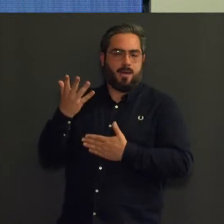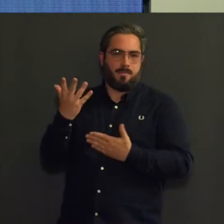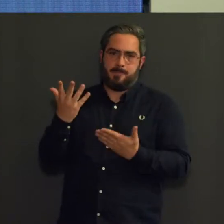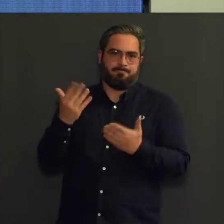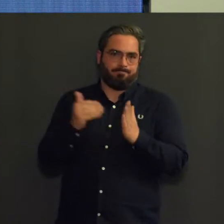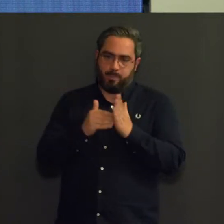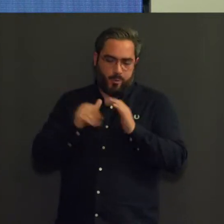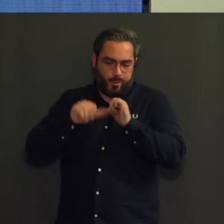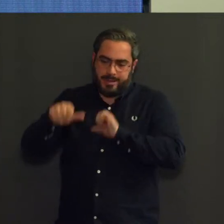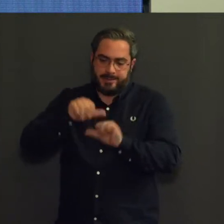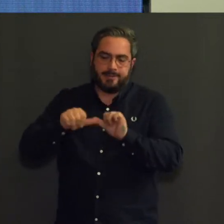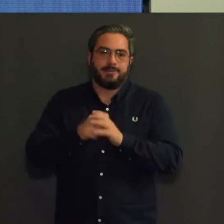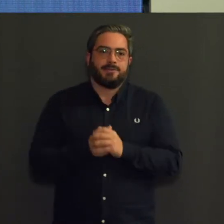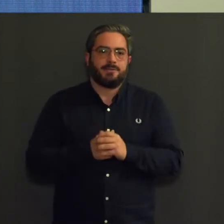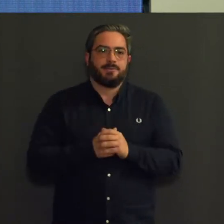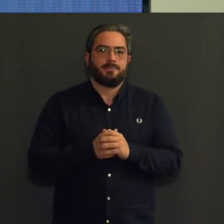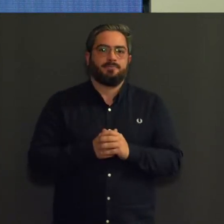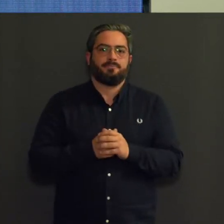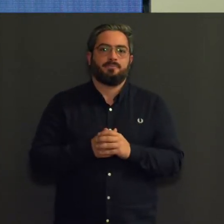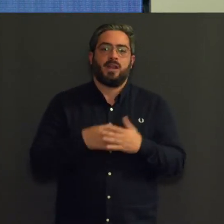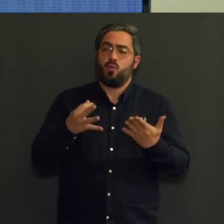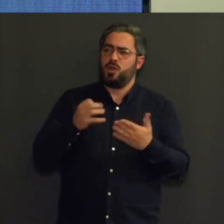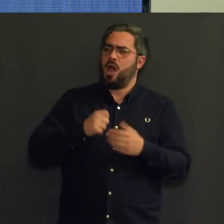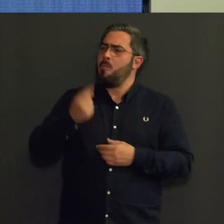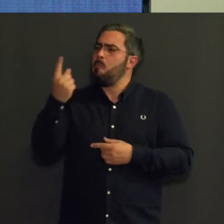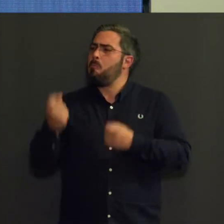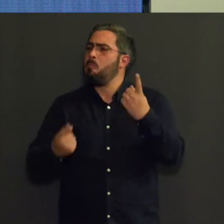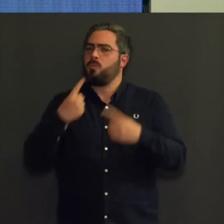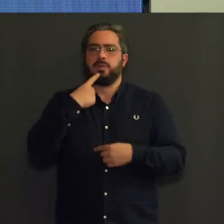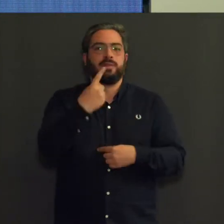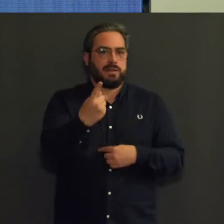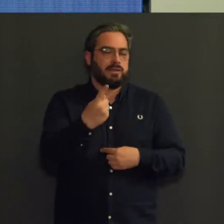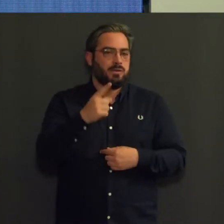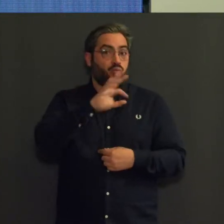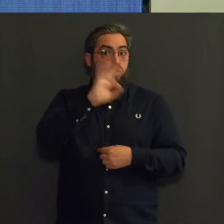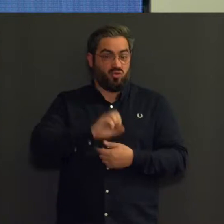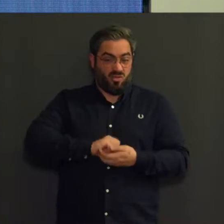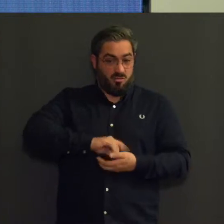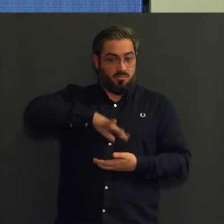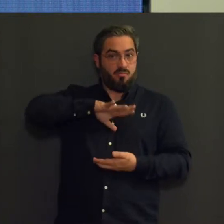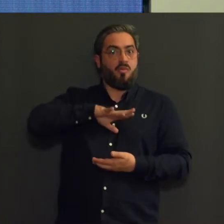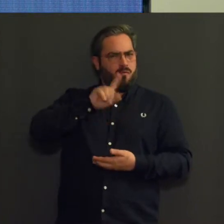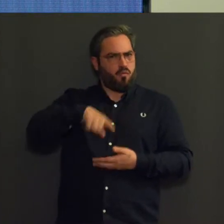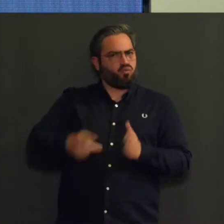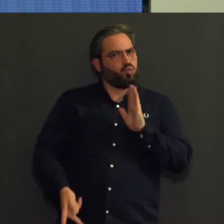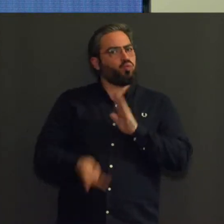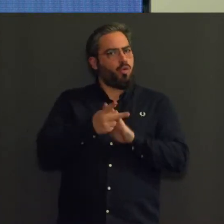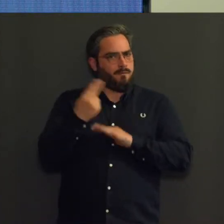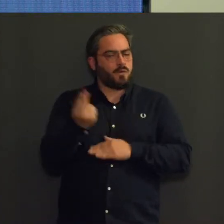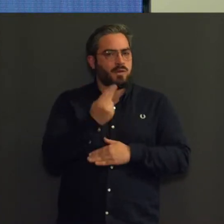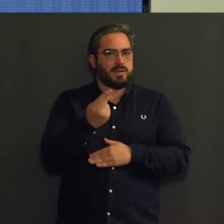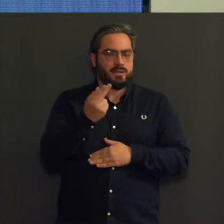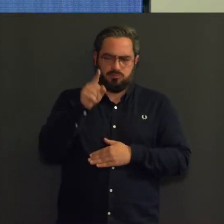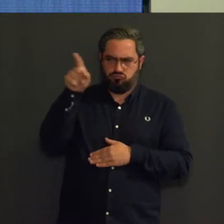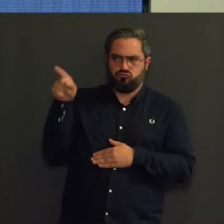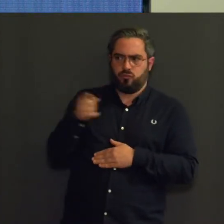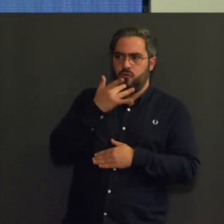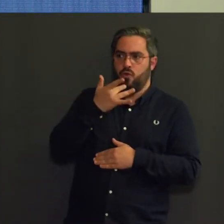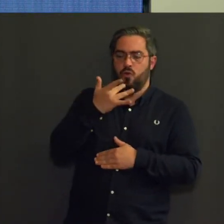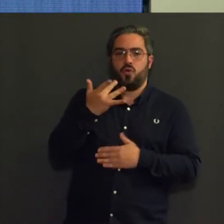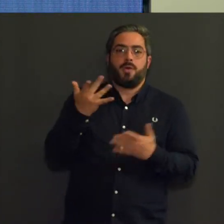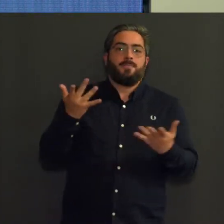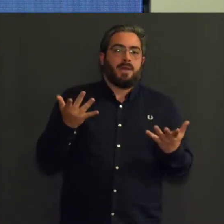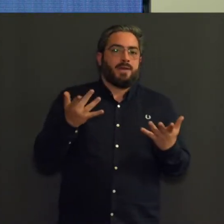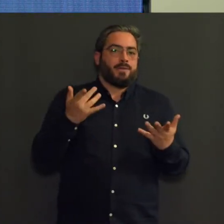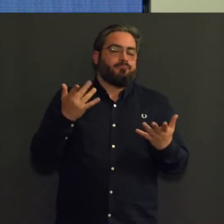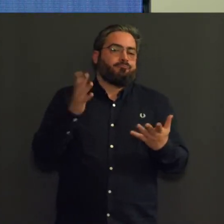d'anticorps était souhaité par certains comme étant une preuve possible du fait qu'on avait fait le Covid et qu'on était protégé, et entre autres